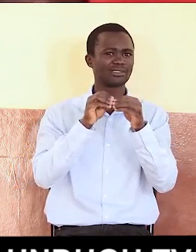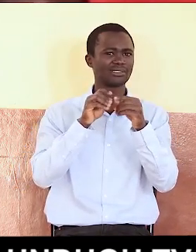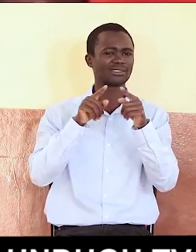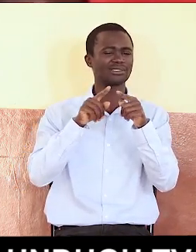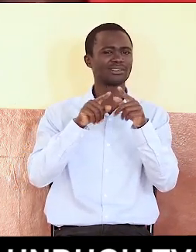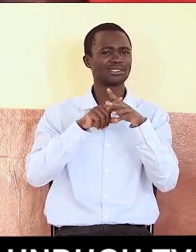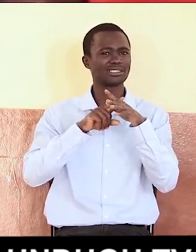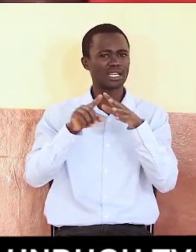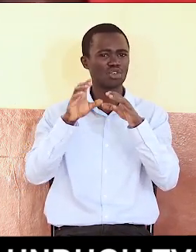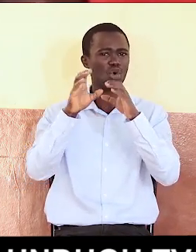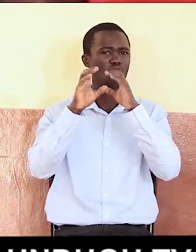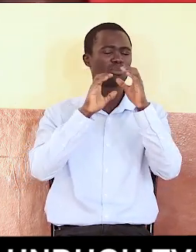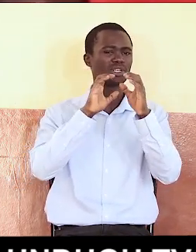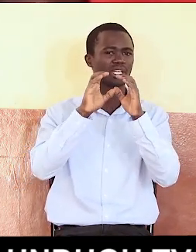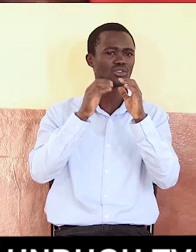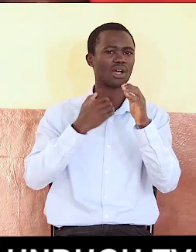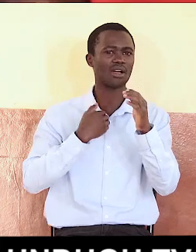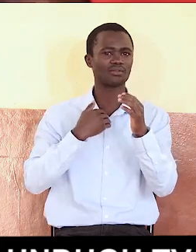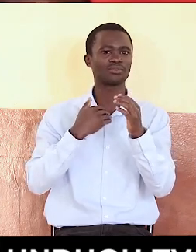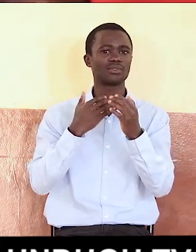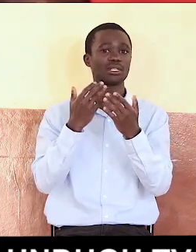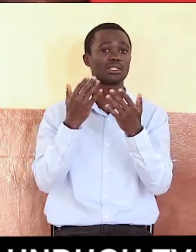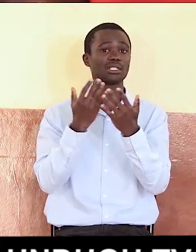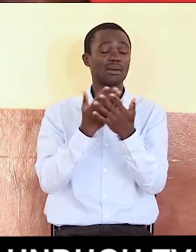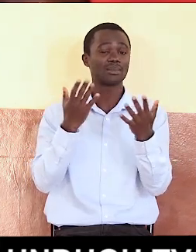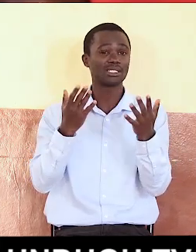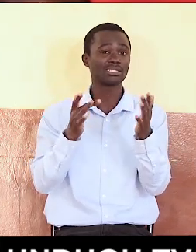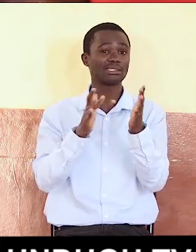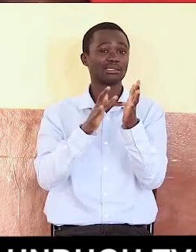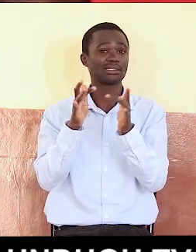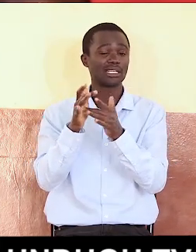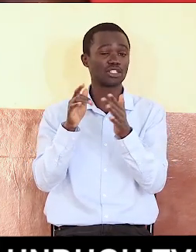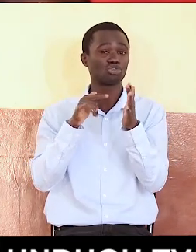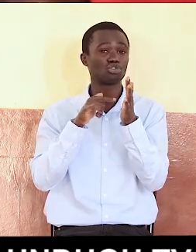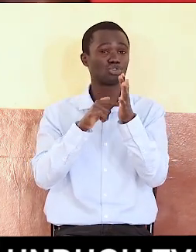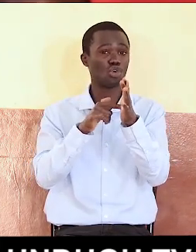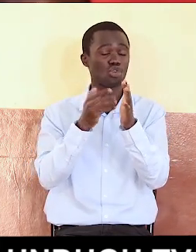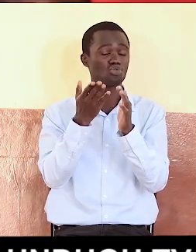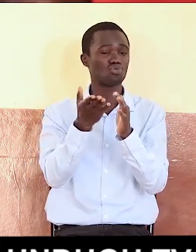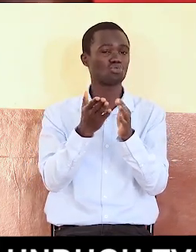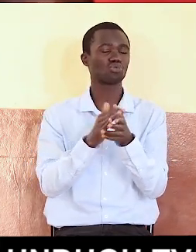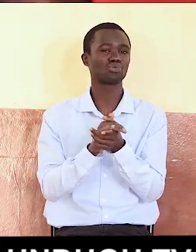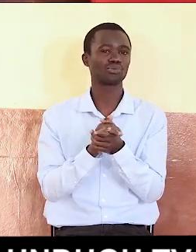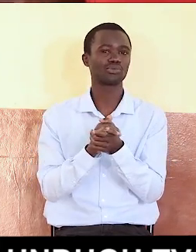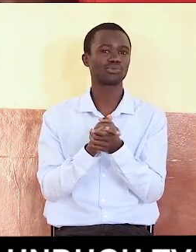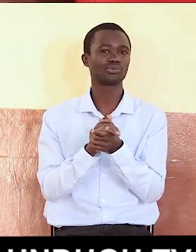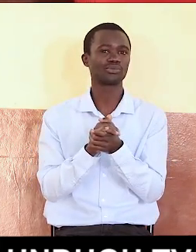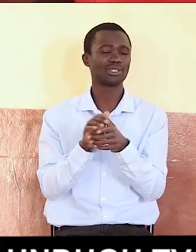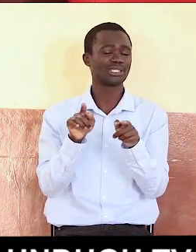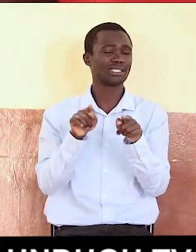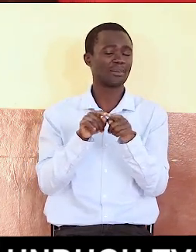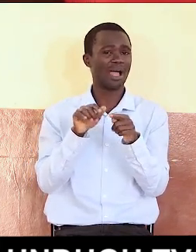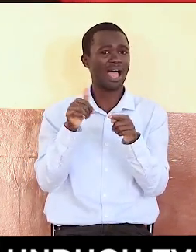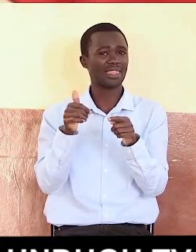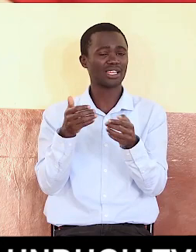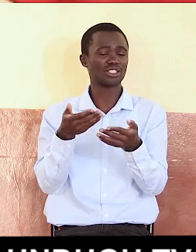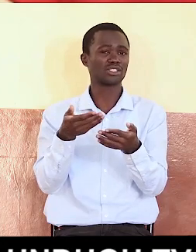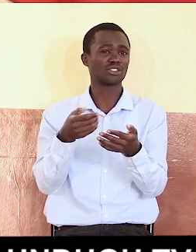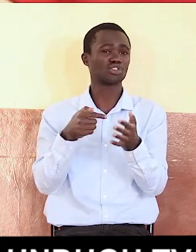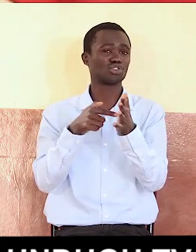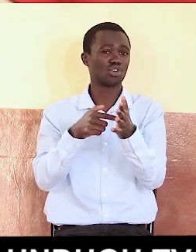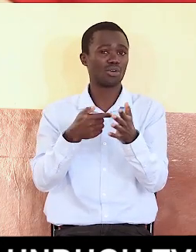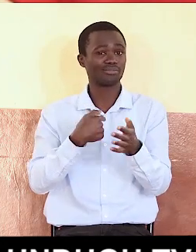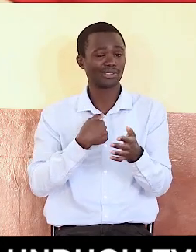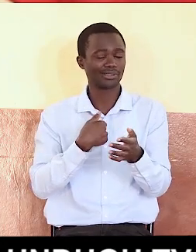mazungumzo na yeye, kuna yale mambo anadhihirisha kwako, kuna yale mambo yanadhihirishwa kwangu. Wengine